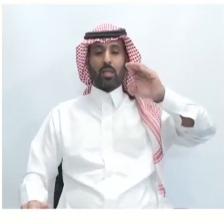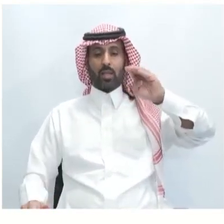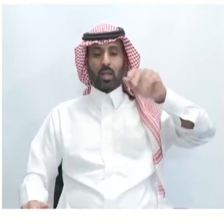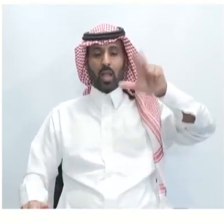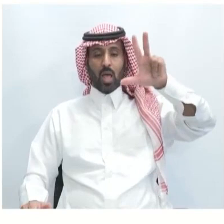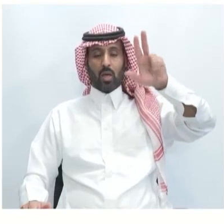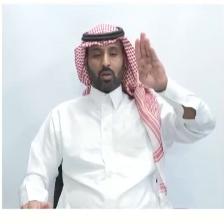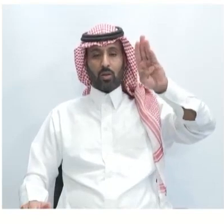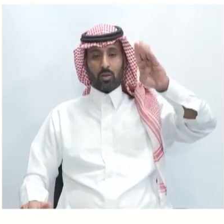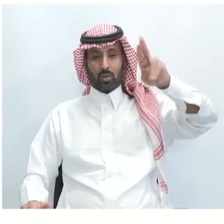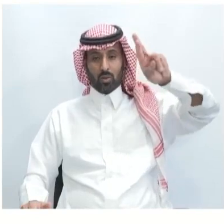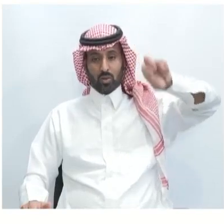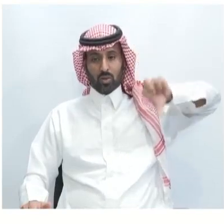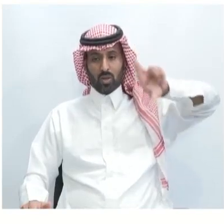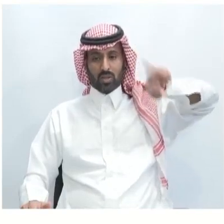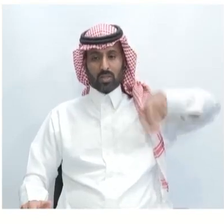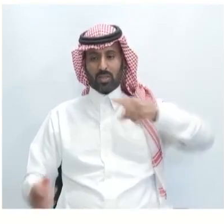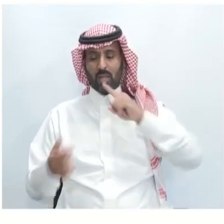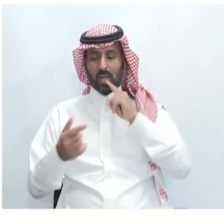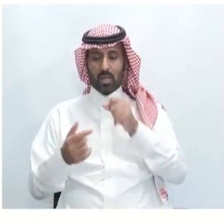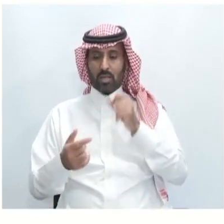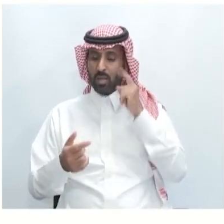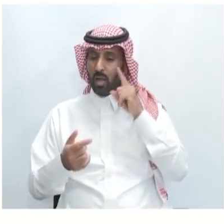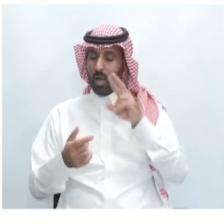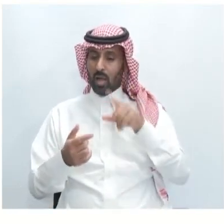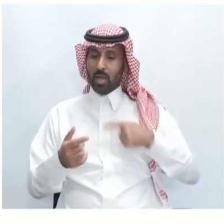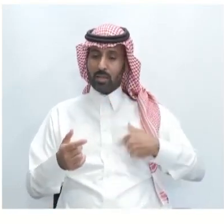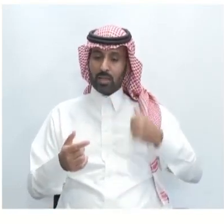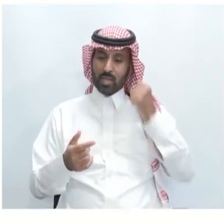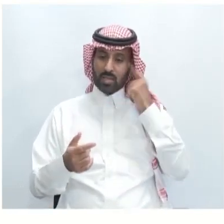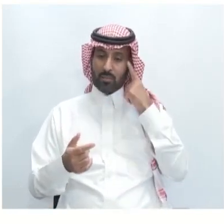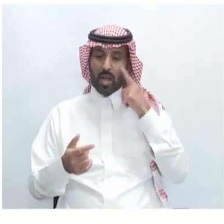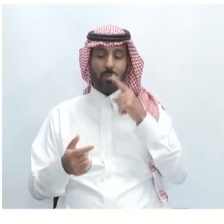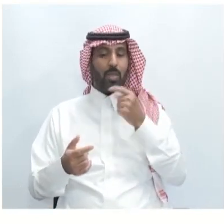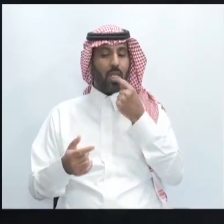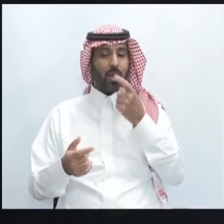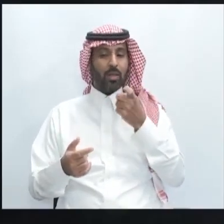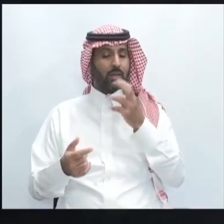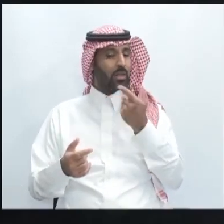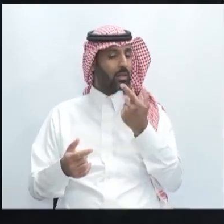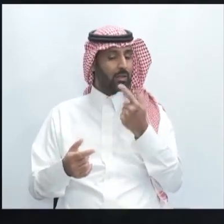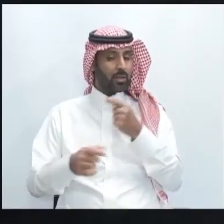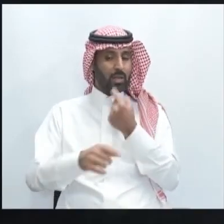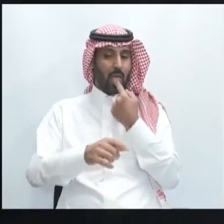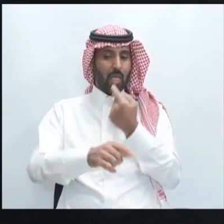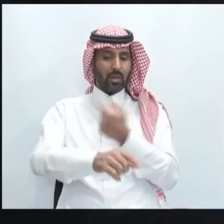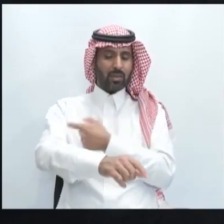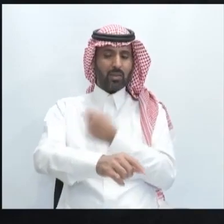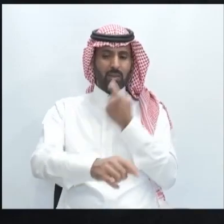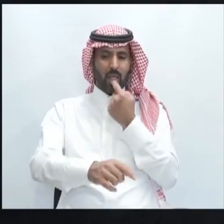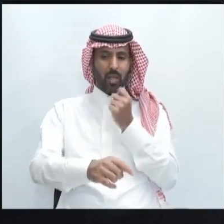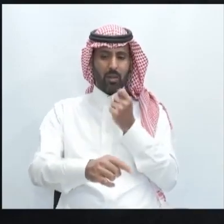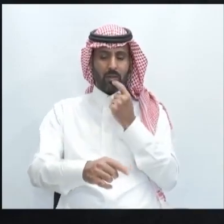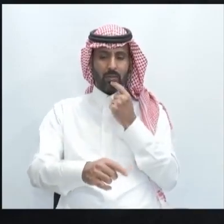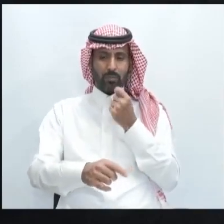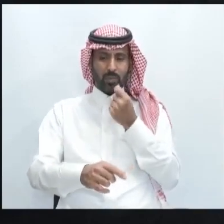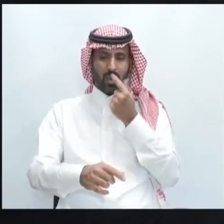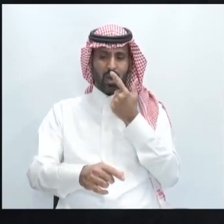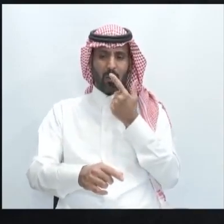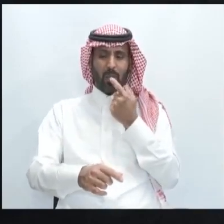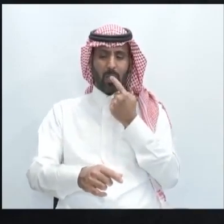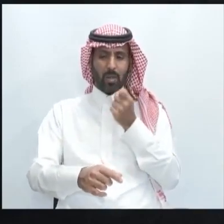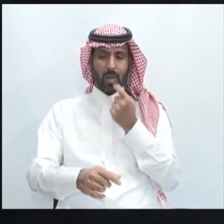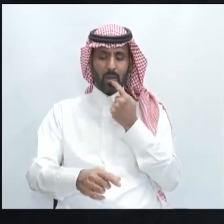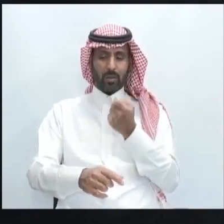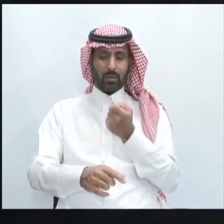السكريات اعطي مصطلحا علميا لكل من سكر الدم ما هو السكر البسيط الذي يكون اسمه سكر